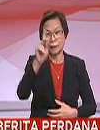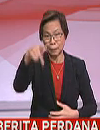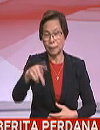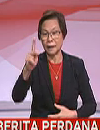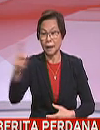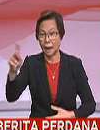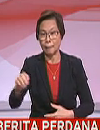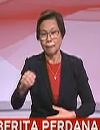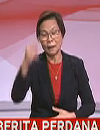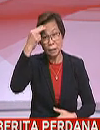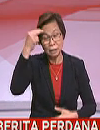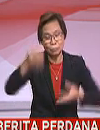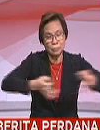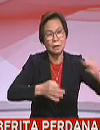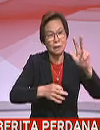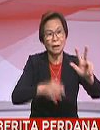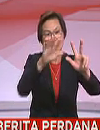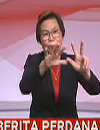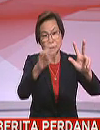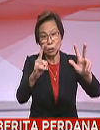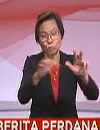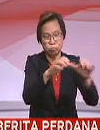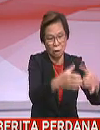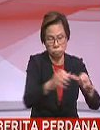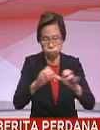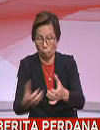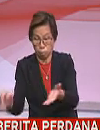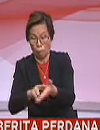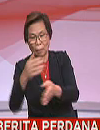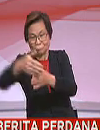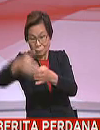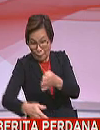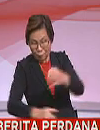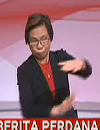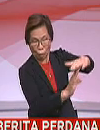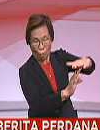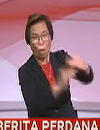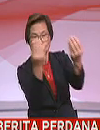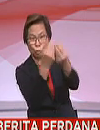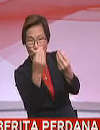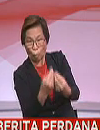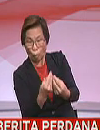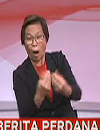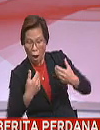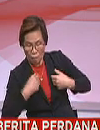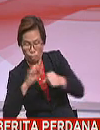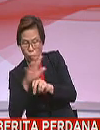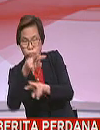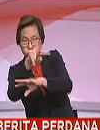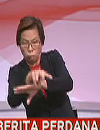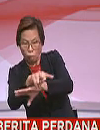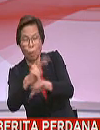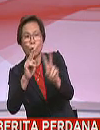Abdullah menjelaskan 351 Cluster dilaporkan tamat menjadikan jumlah kelas the active dipantau